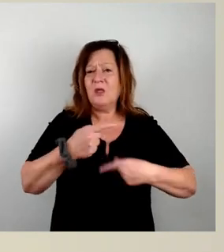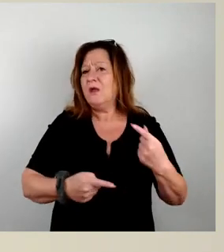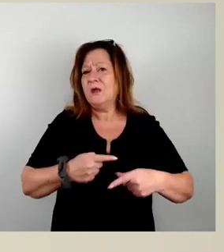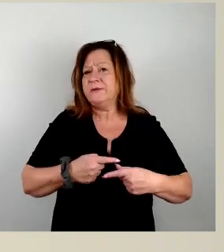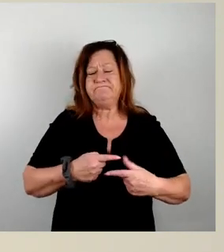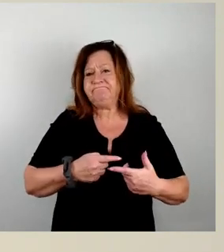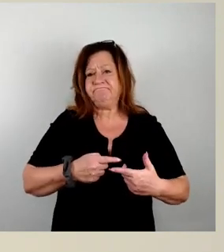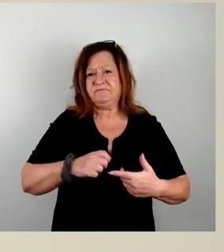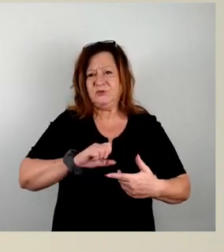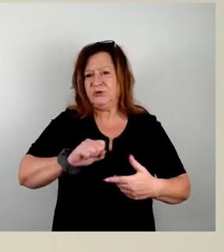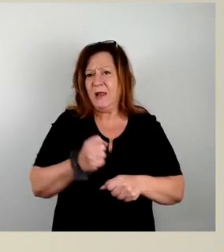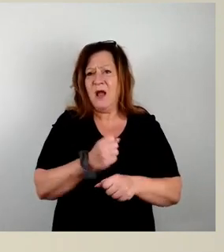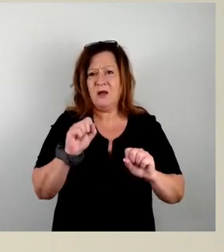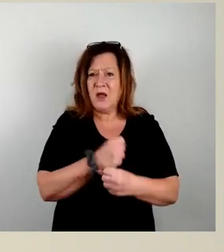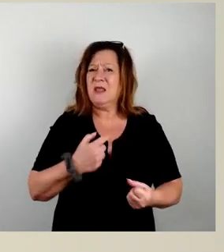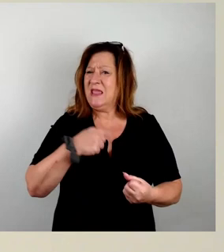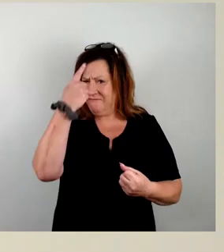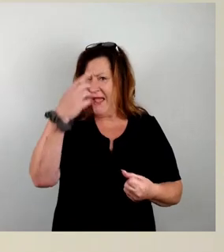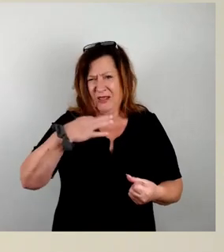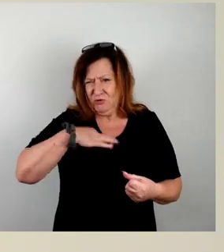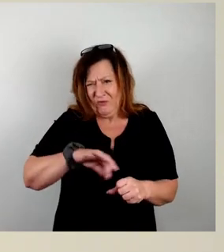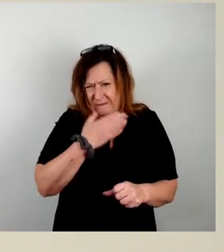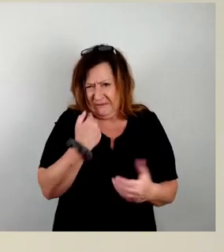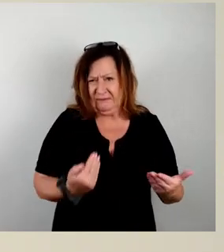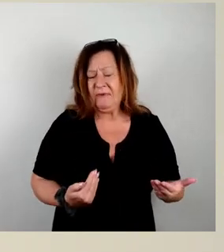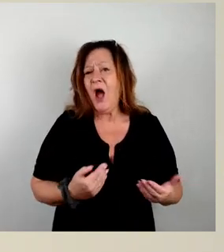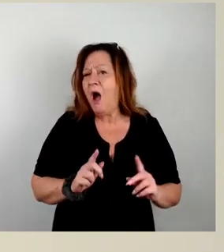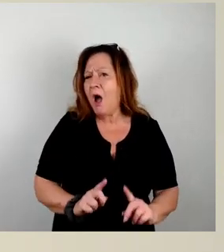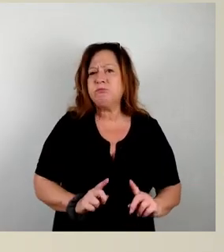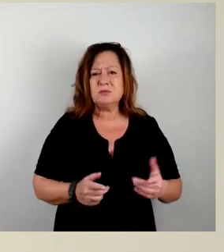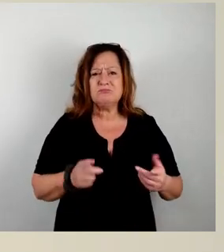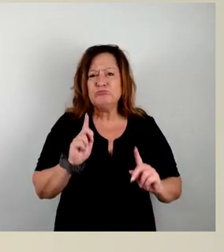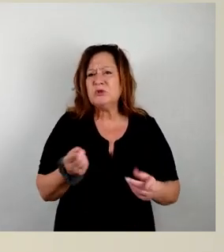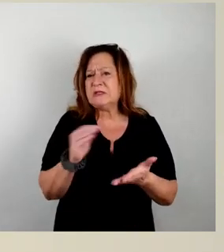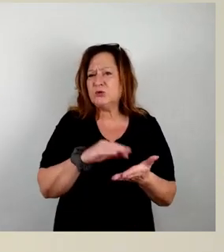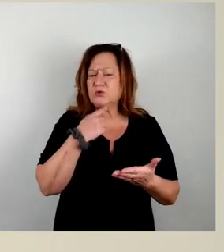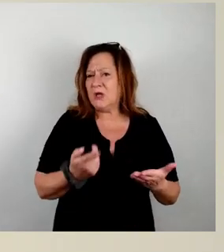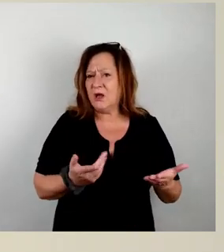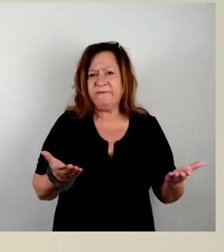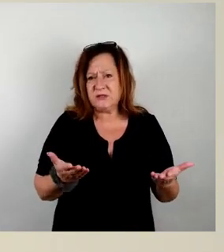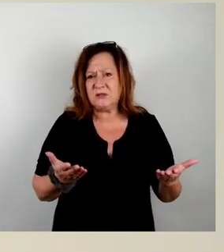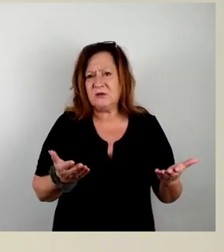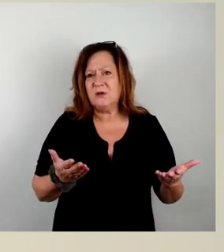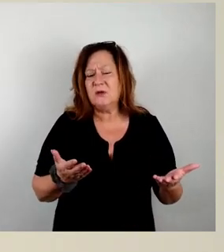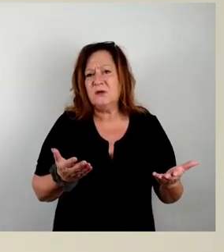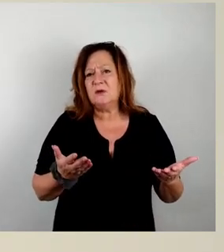ist unbefriedigend, aber man muss einfach sagen, dass wir hier halt